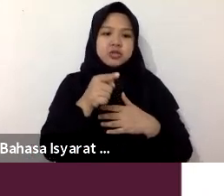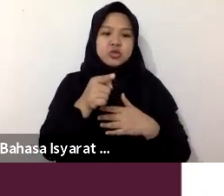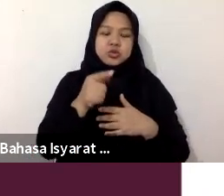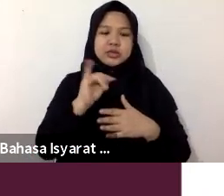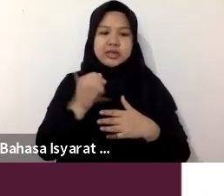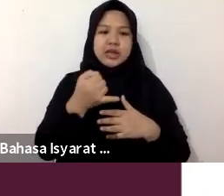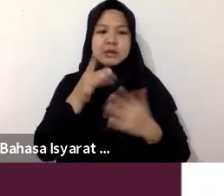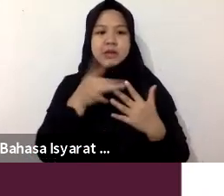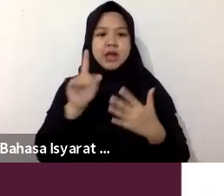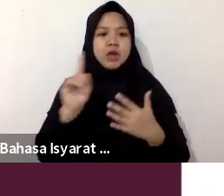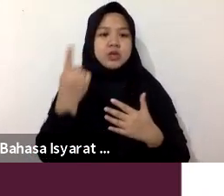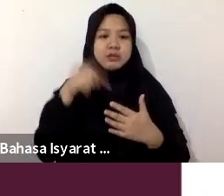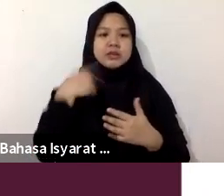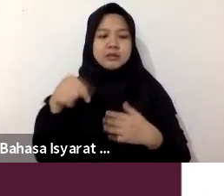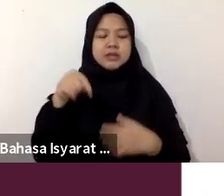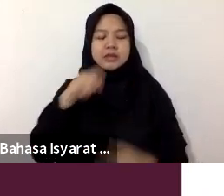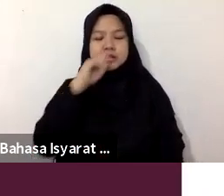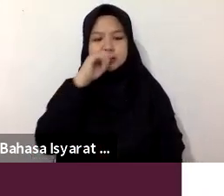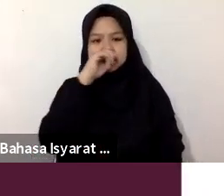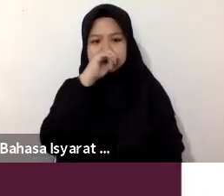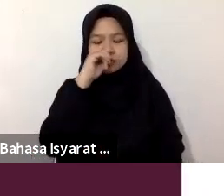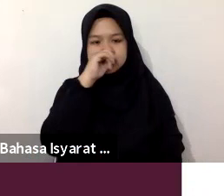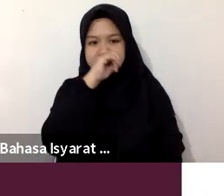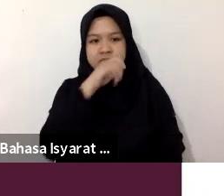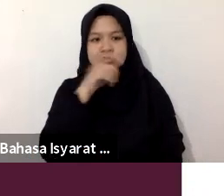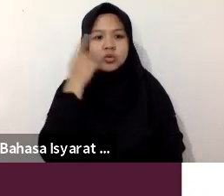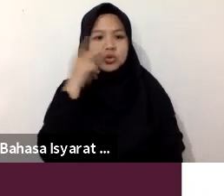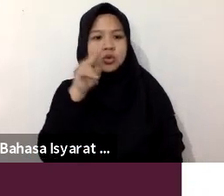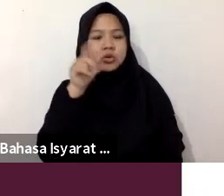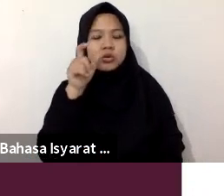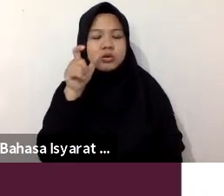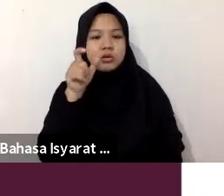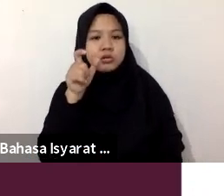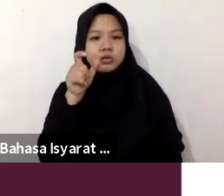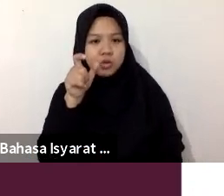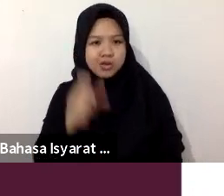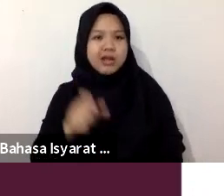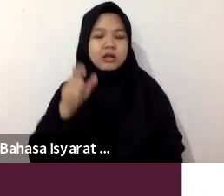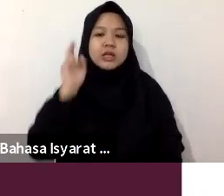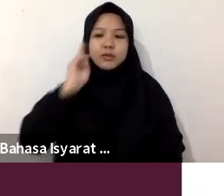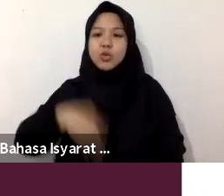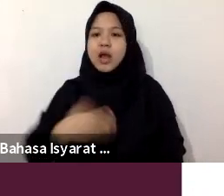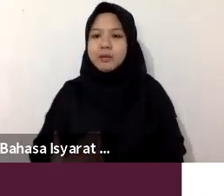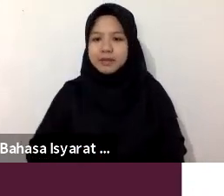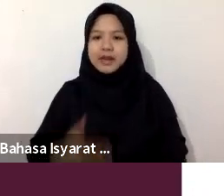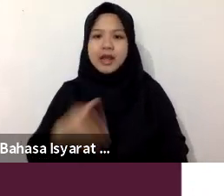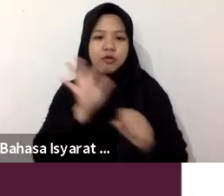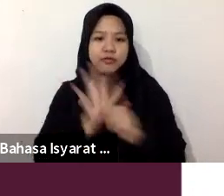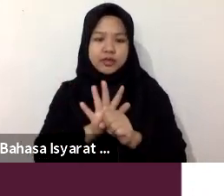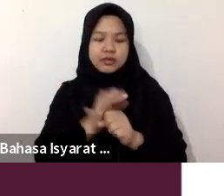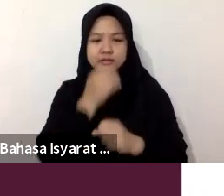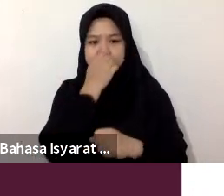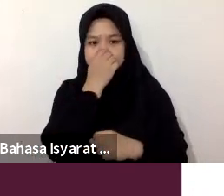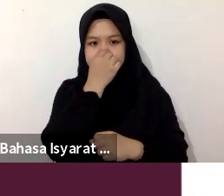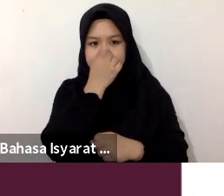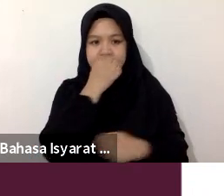pilihan utama sampai saat ini untuk seksio sesaria pada yang ibu hamil dengan menderita COVID. Unit perawatan